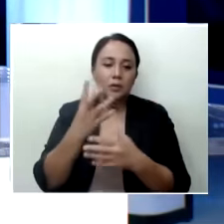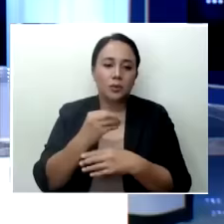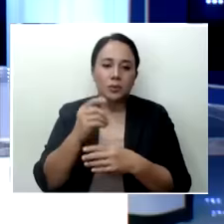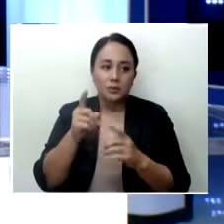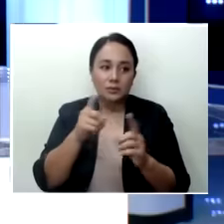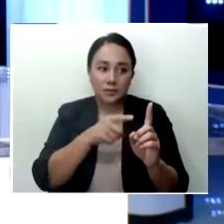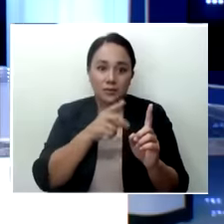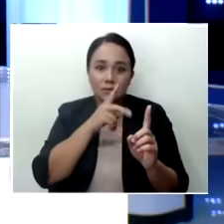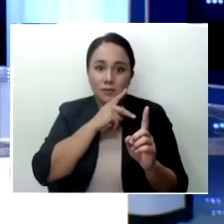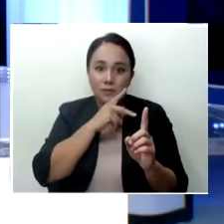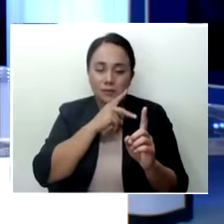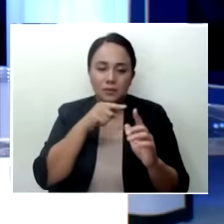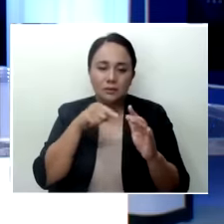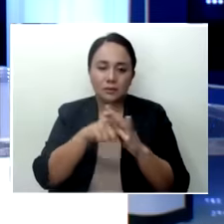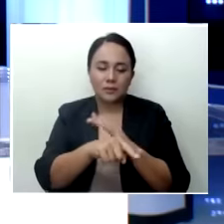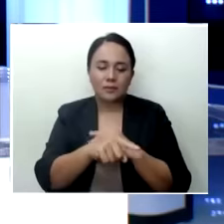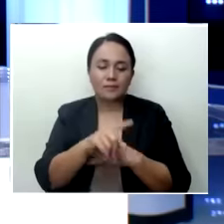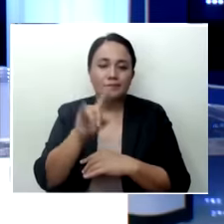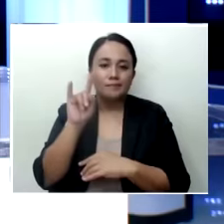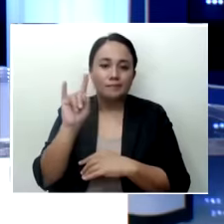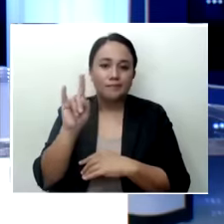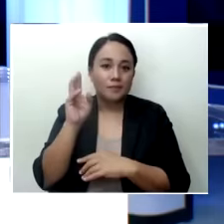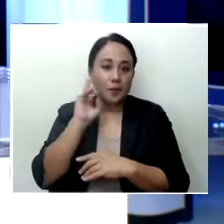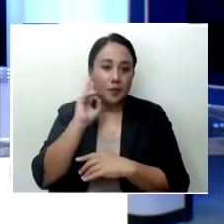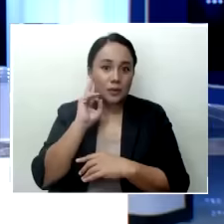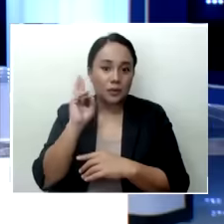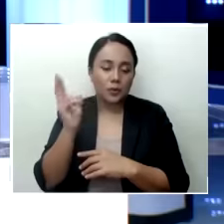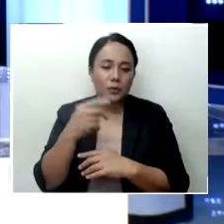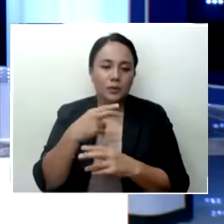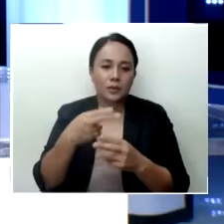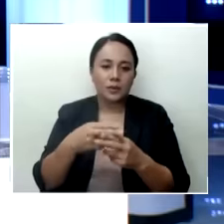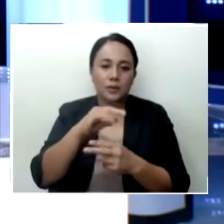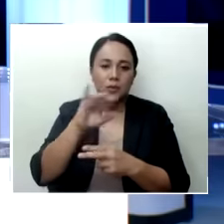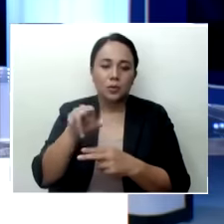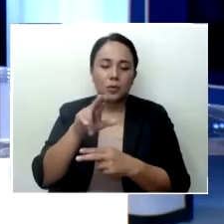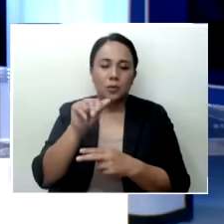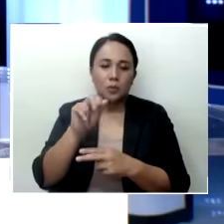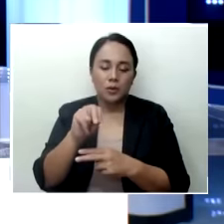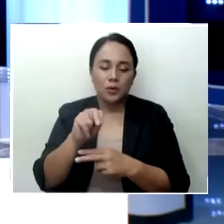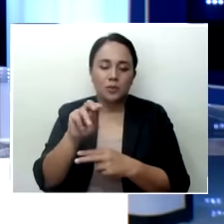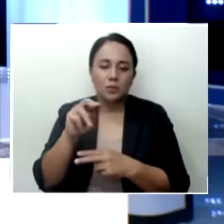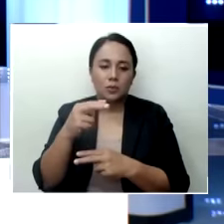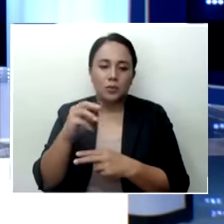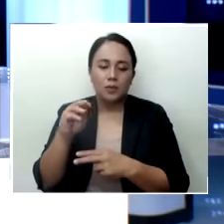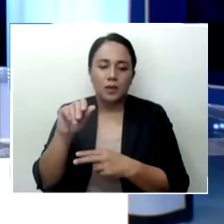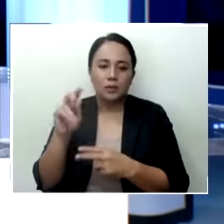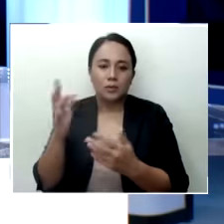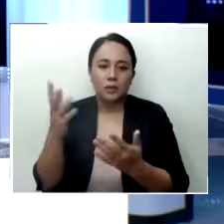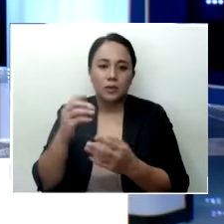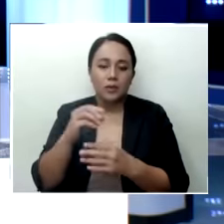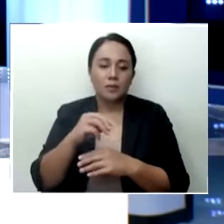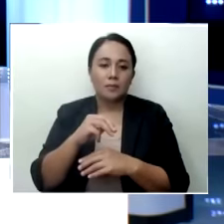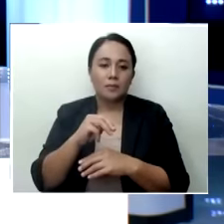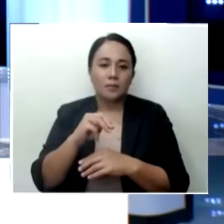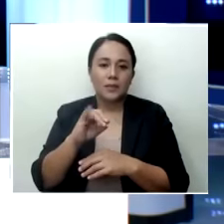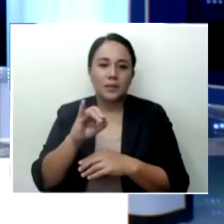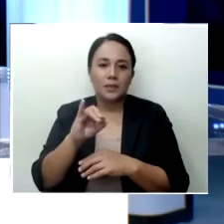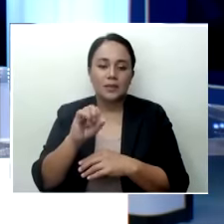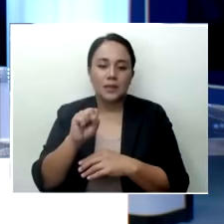mga suspect sa pagpatay sa radio broadcaster na si Juan Humalon sa Misamis